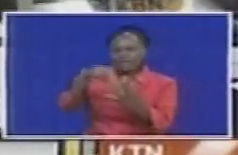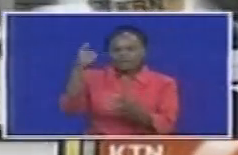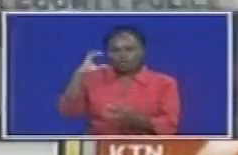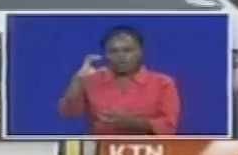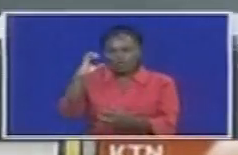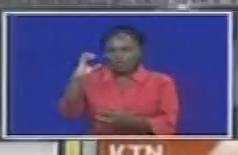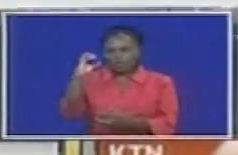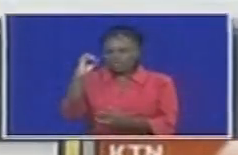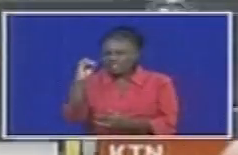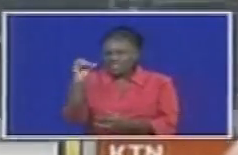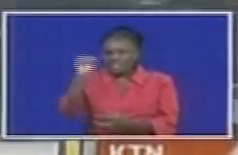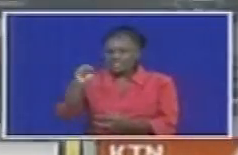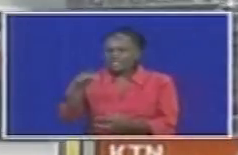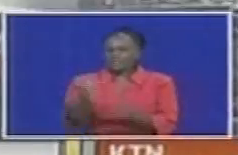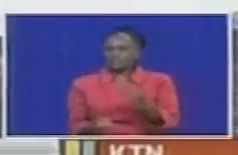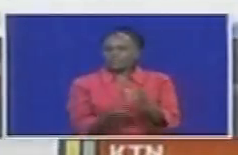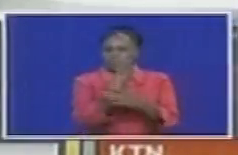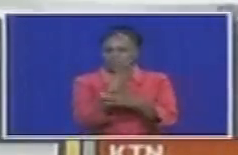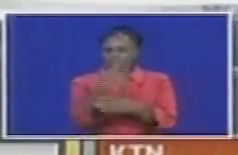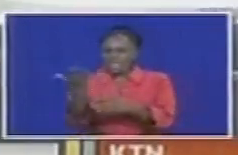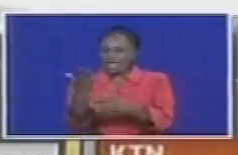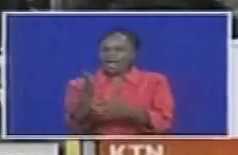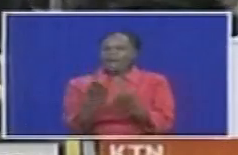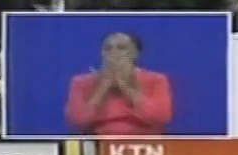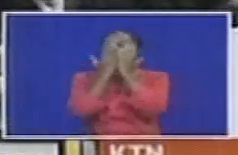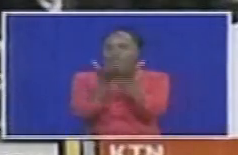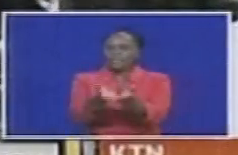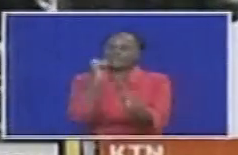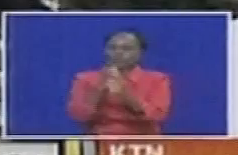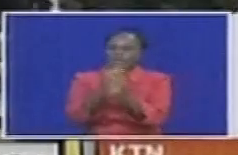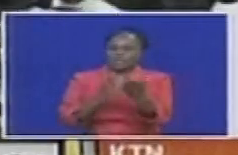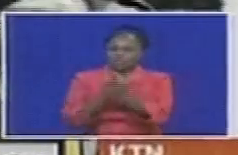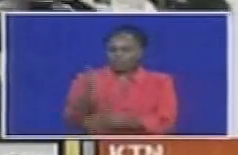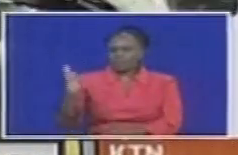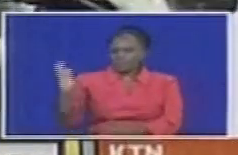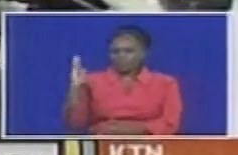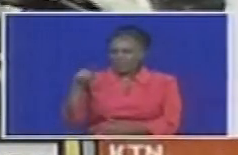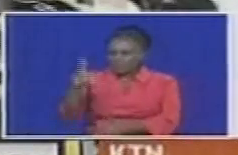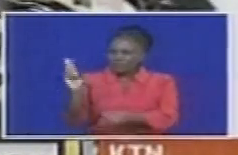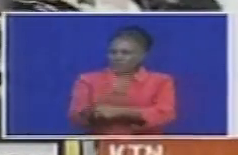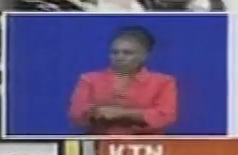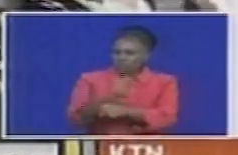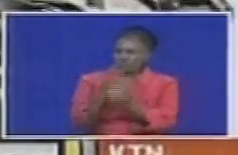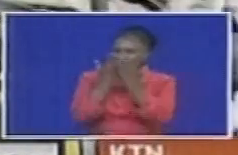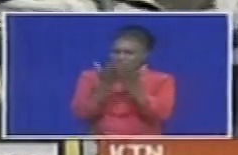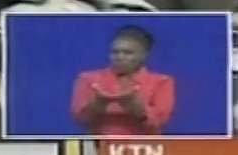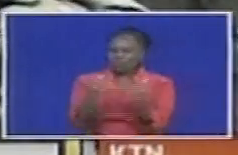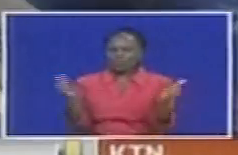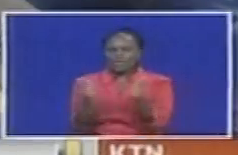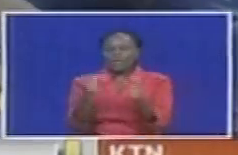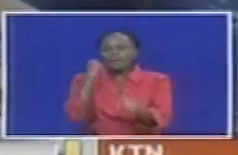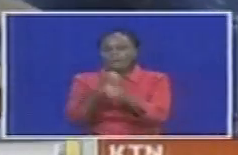OCS kimebuniwa eneo la kivukio cha feri ili kuhakikisha usalama wa wanaotumia feri upo imara. To ensure